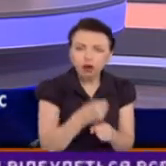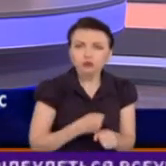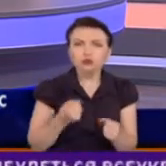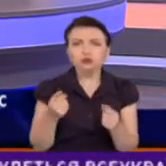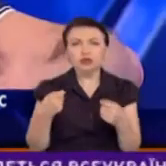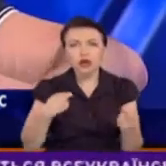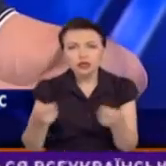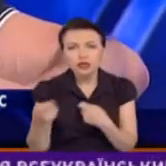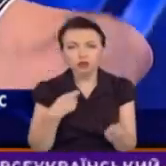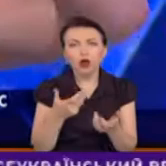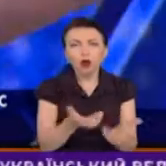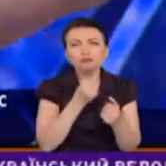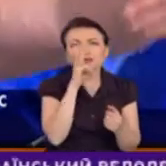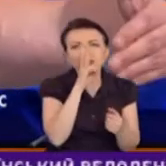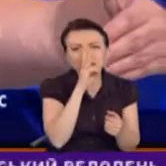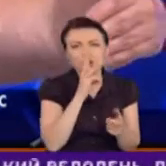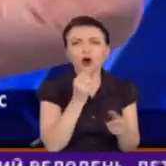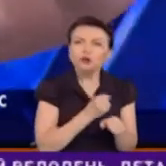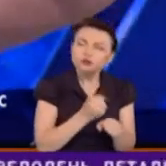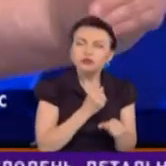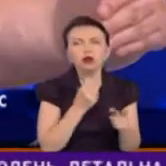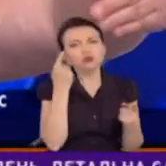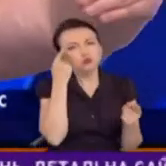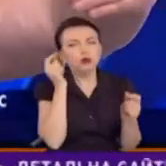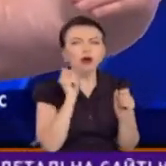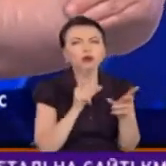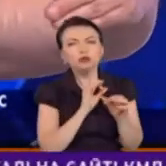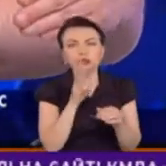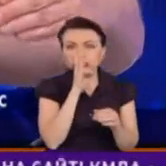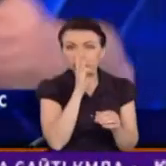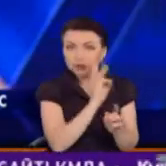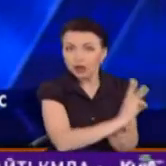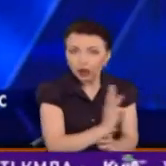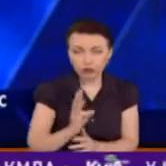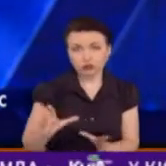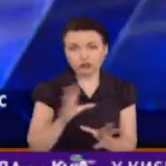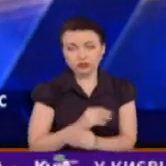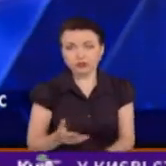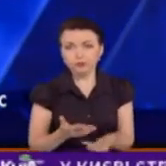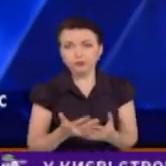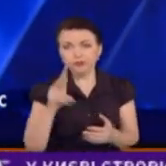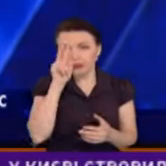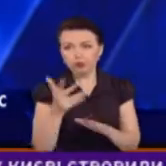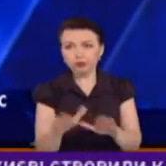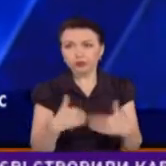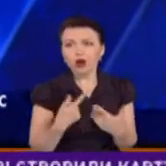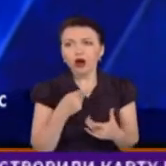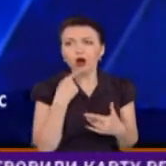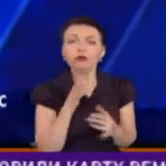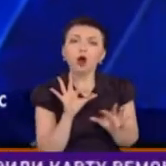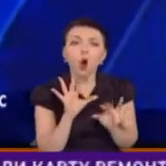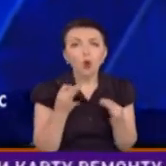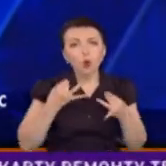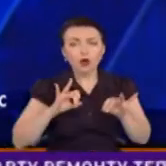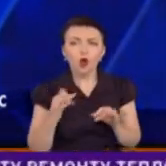отримають заробітну платню шалену, вони отримують Національну комісію, ми за рахунок тарифів отримуємо, 3 роки проходять і виникають, ой, у